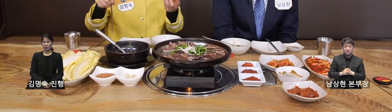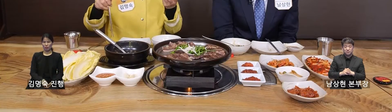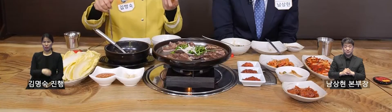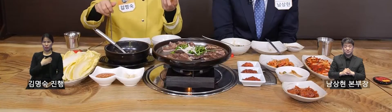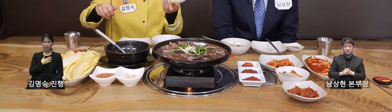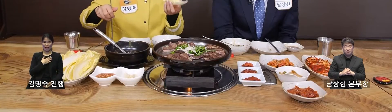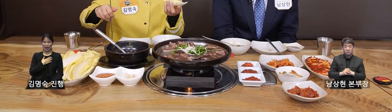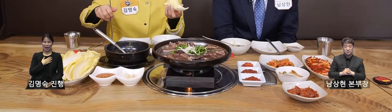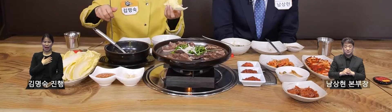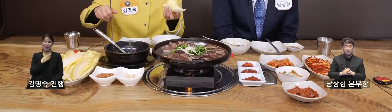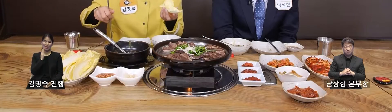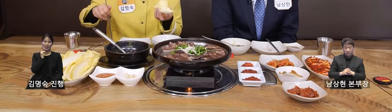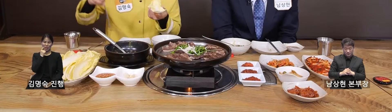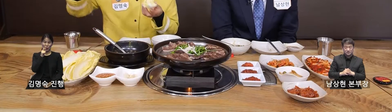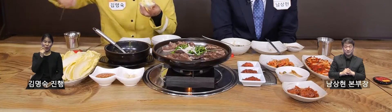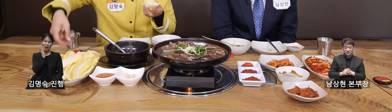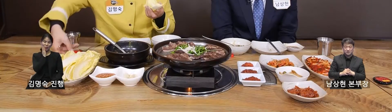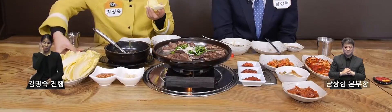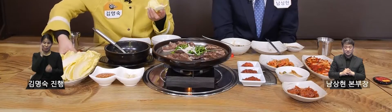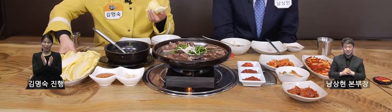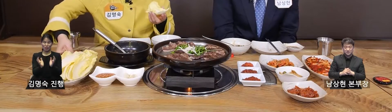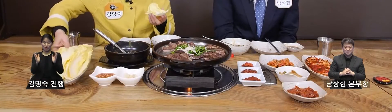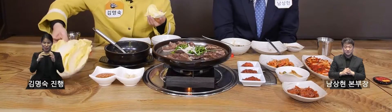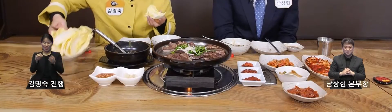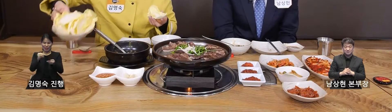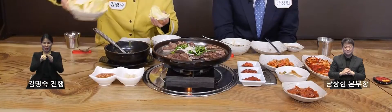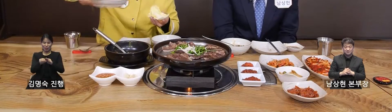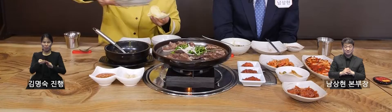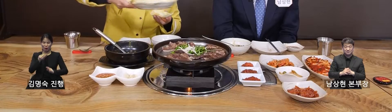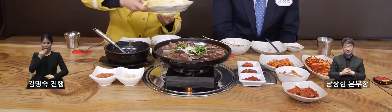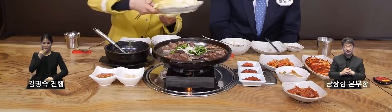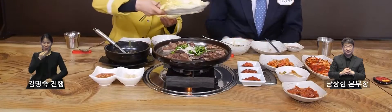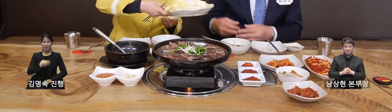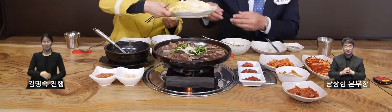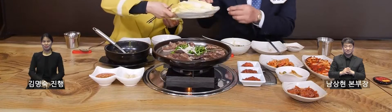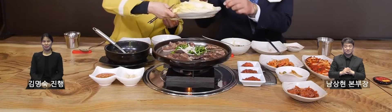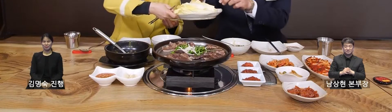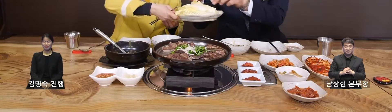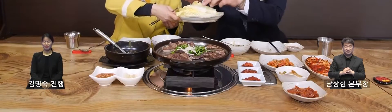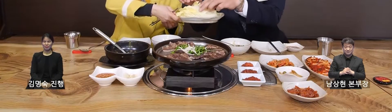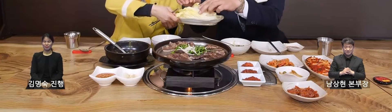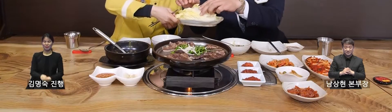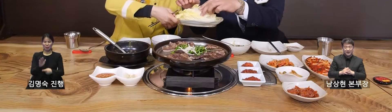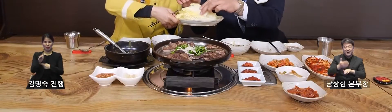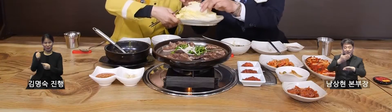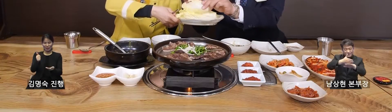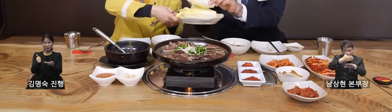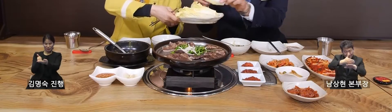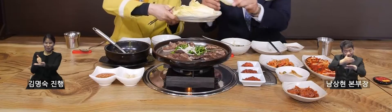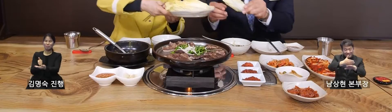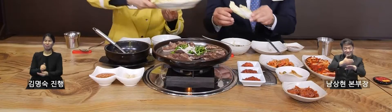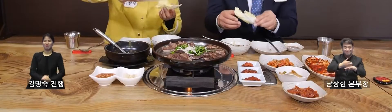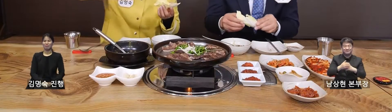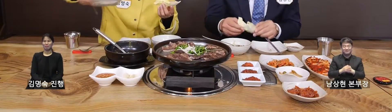이번에 제가 알배추에 한번 싸서. 네, 본부장님도. 아니, 예, 감사합니다. 저는.